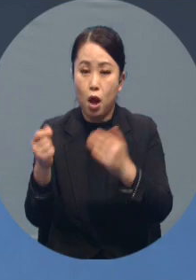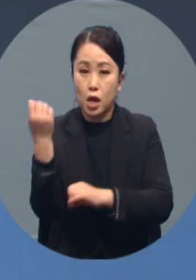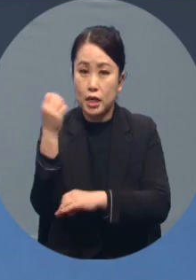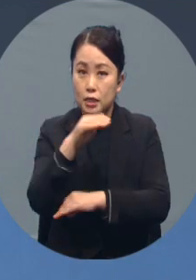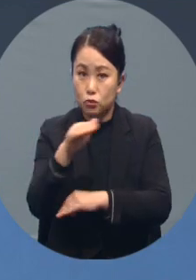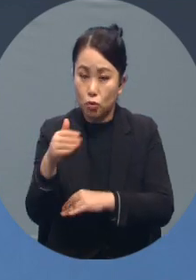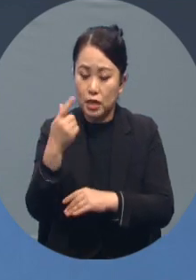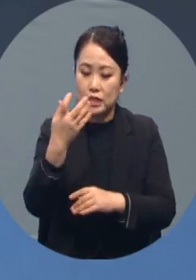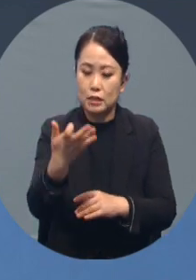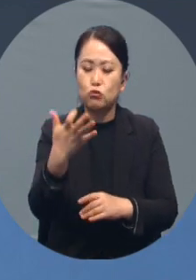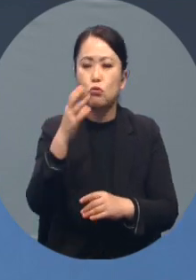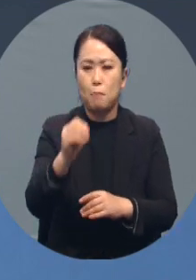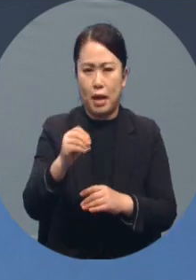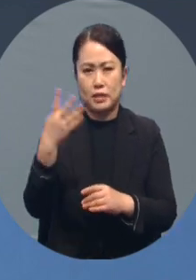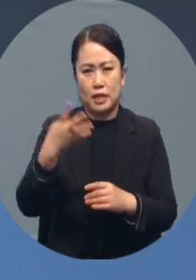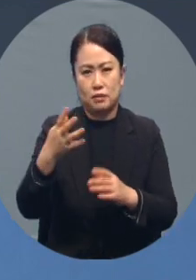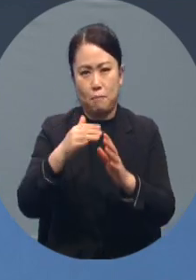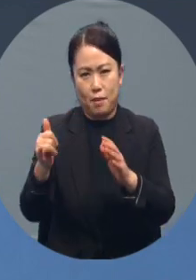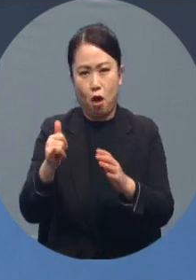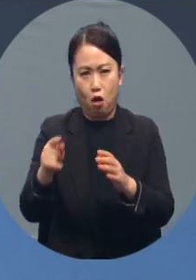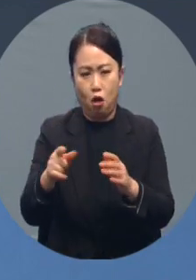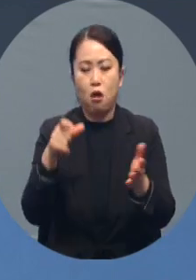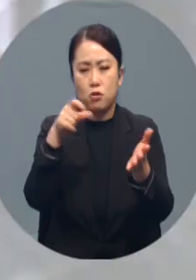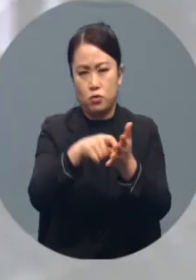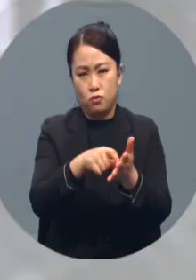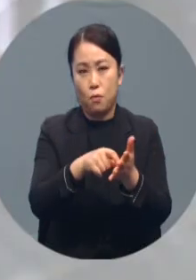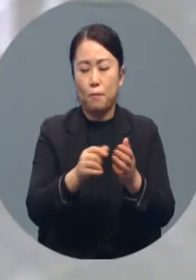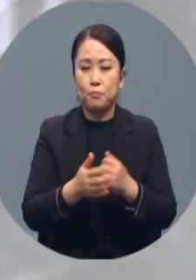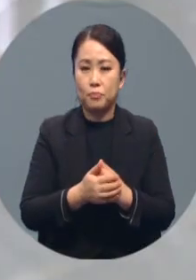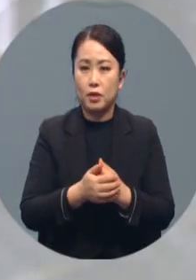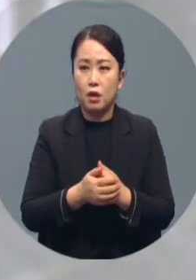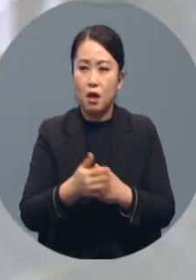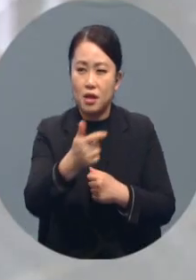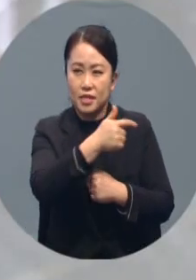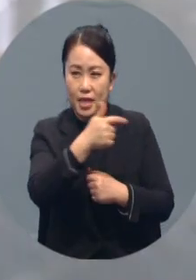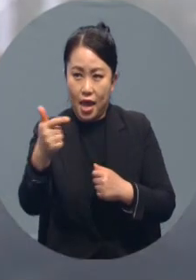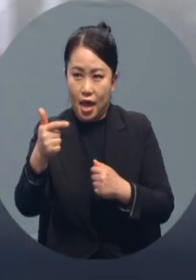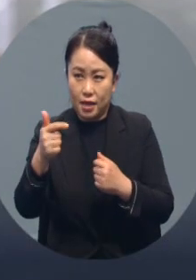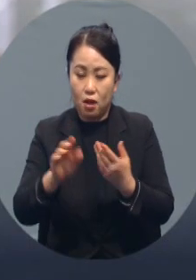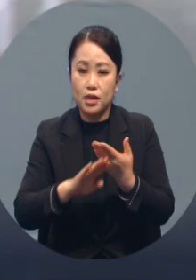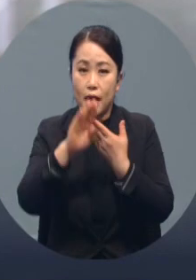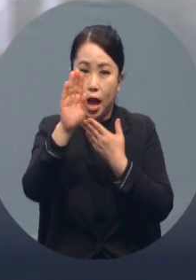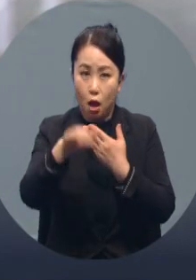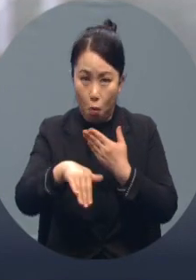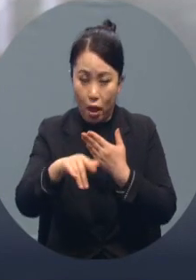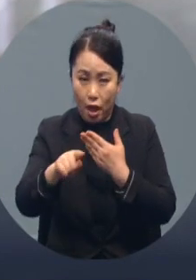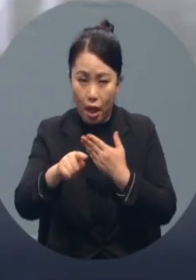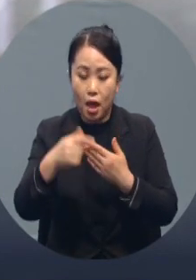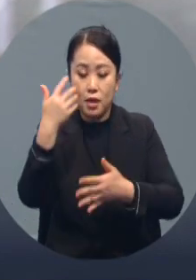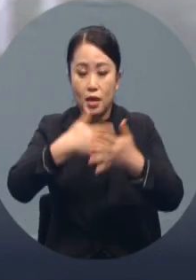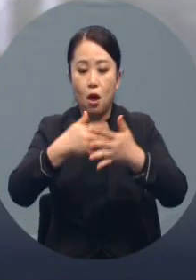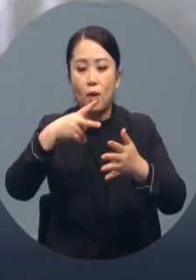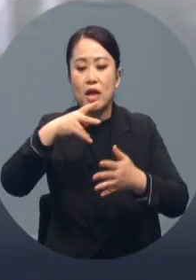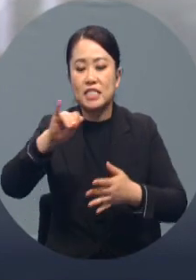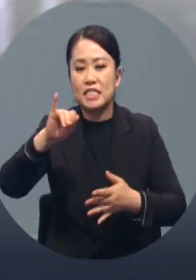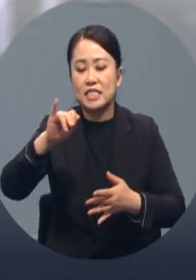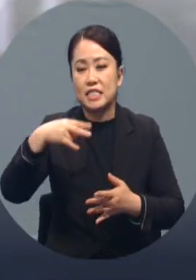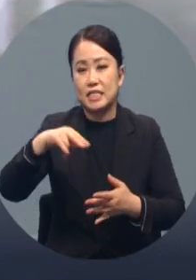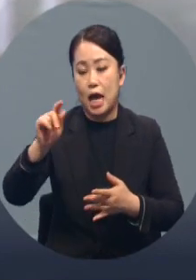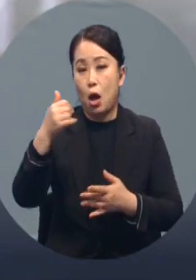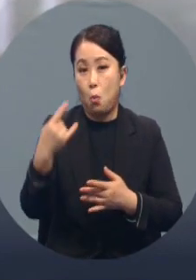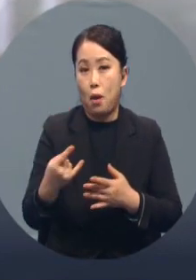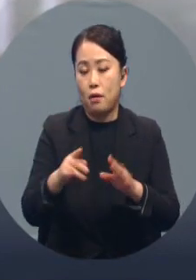19만 4,966명을 기록했습니다. 대형 영화 야외 시사회를 개최를 했었습니다.